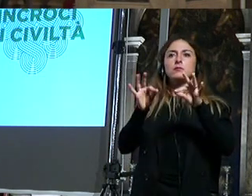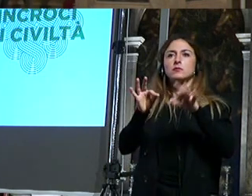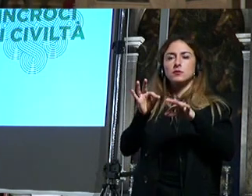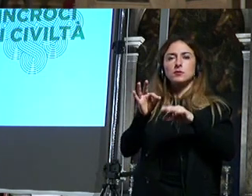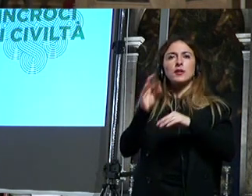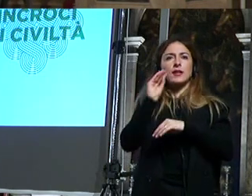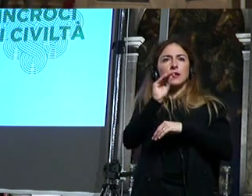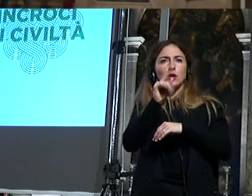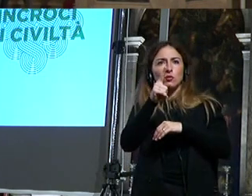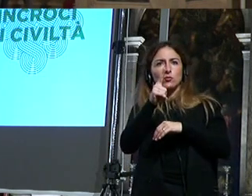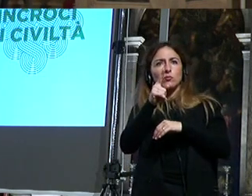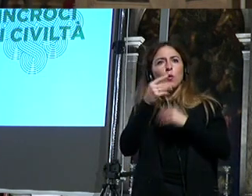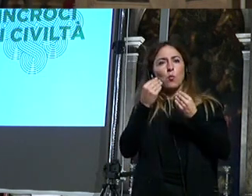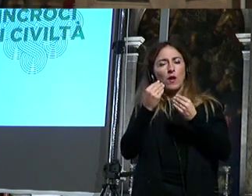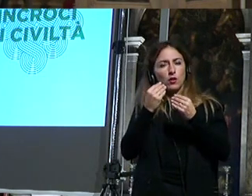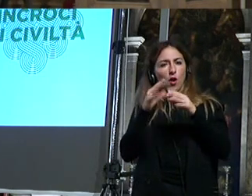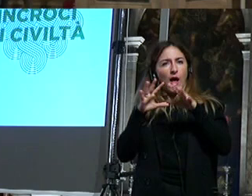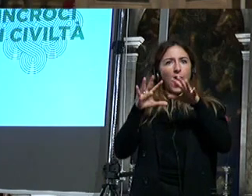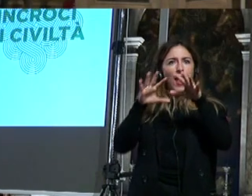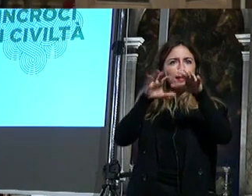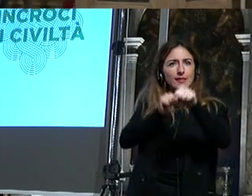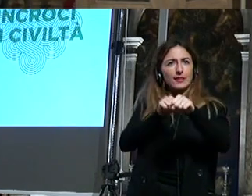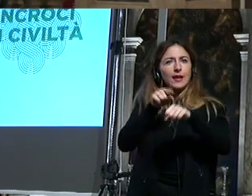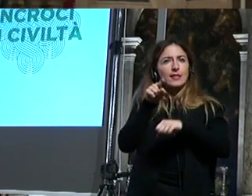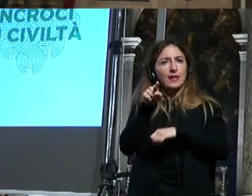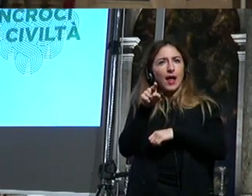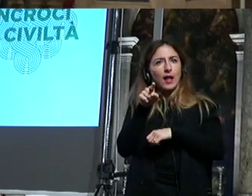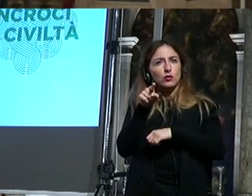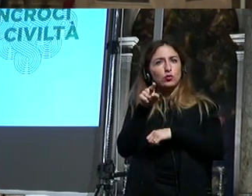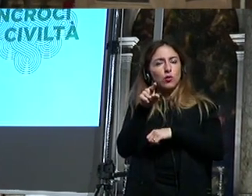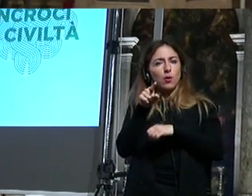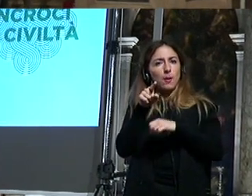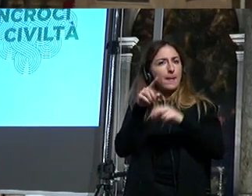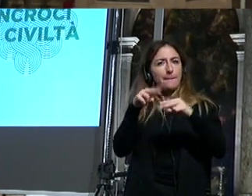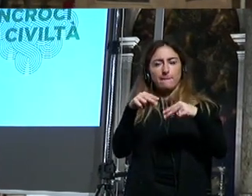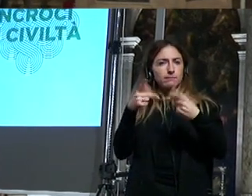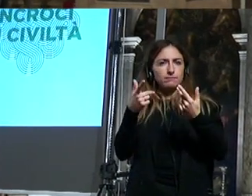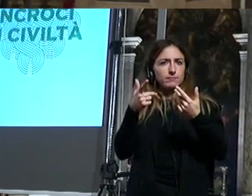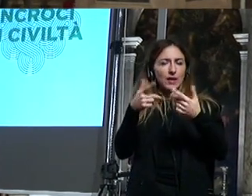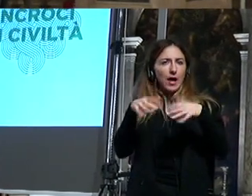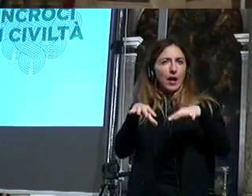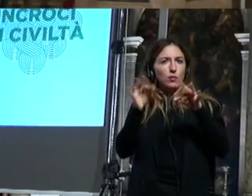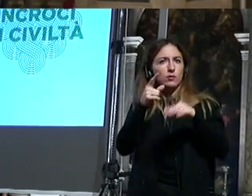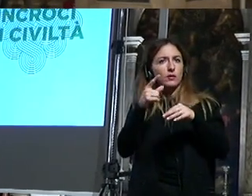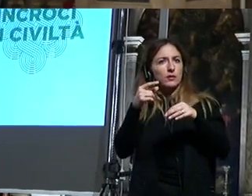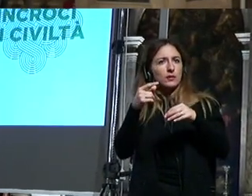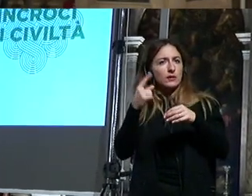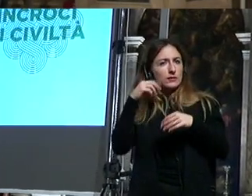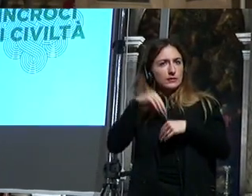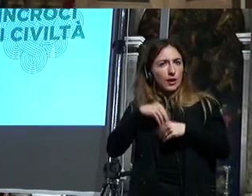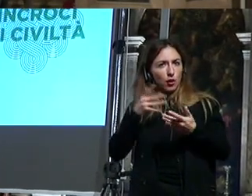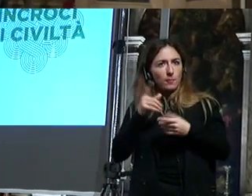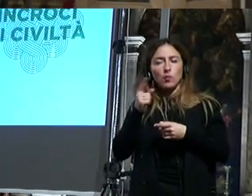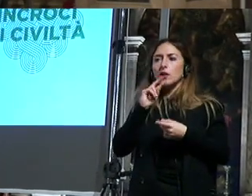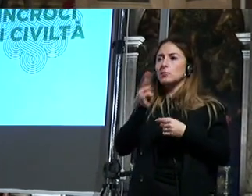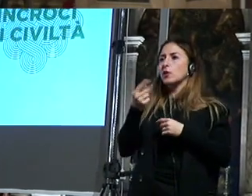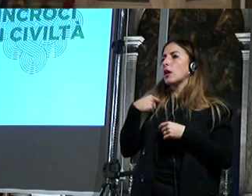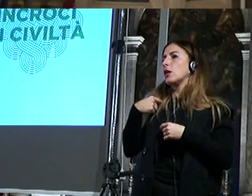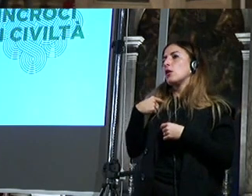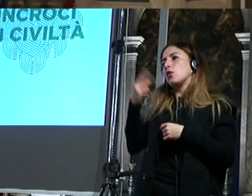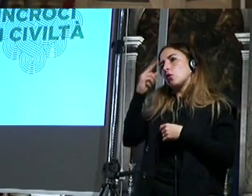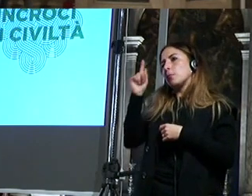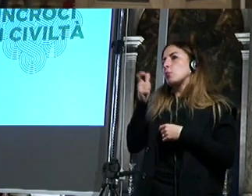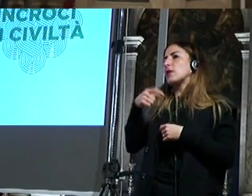ti sentivi quando l'attentato è saltato, e lui dice non me lo ricordo perché non sono una